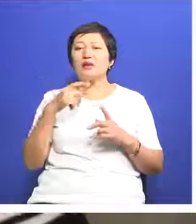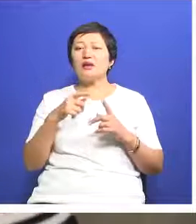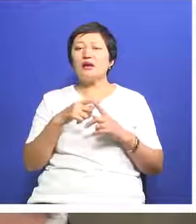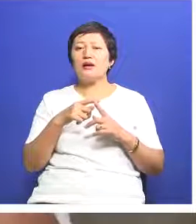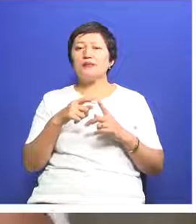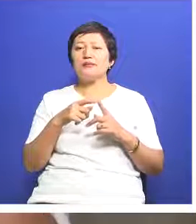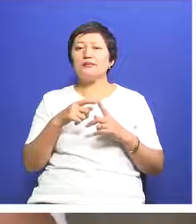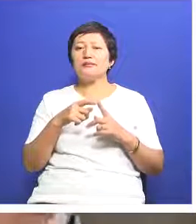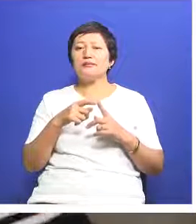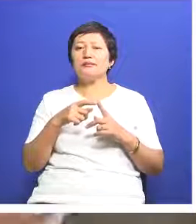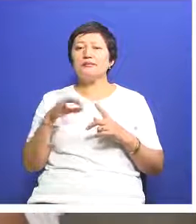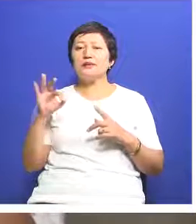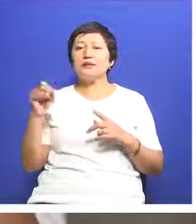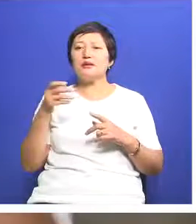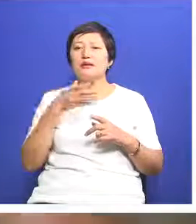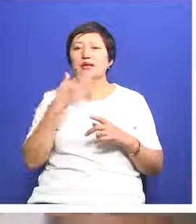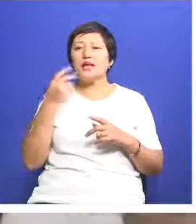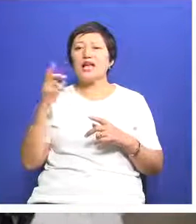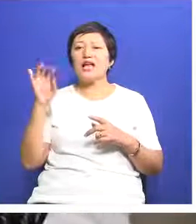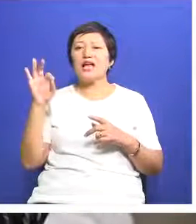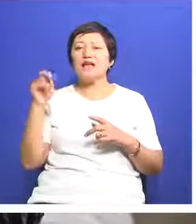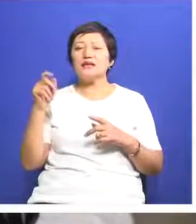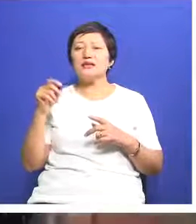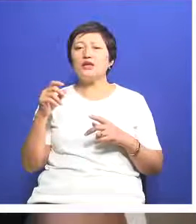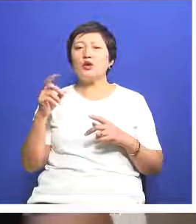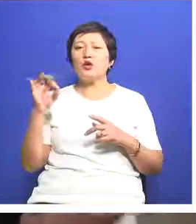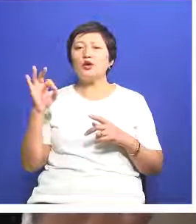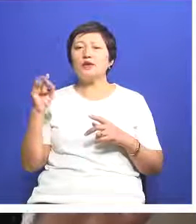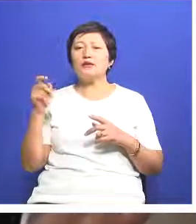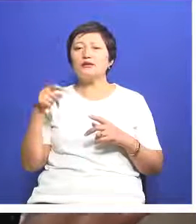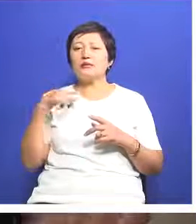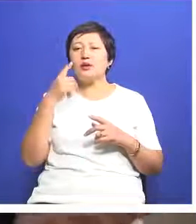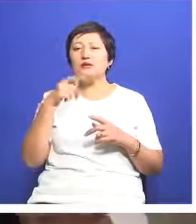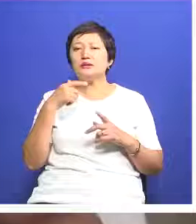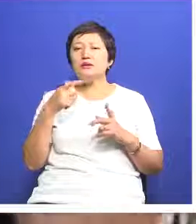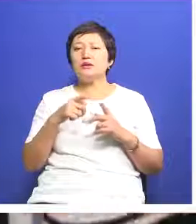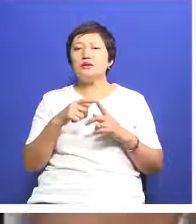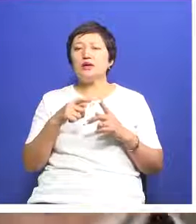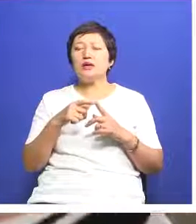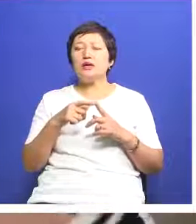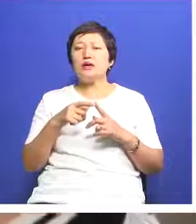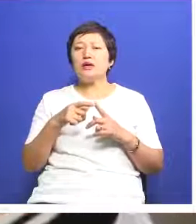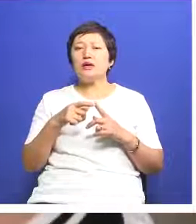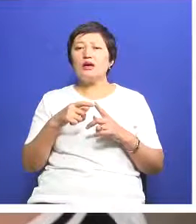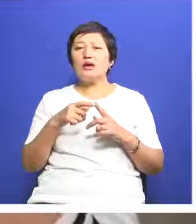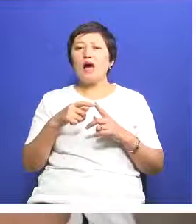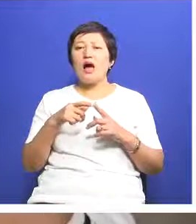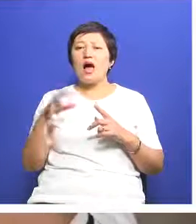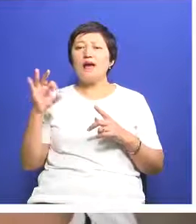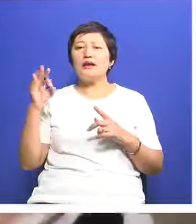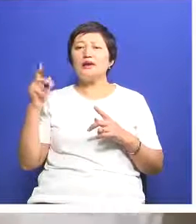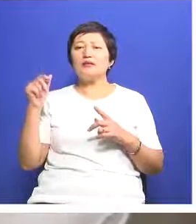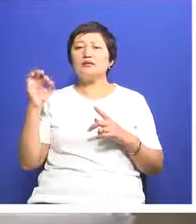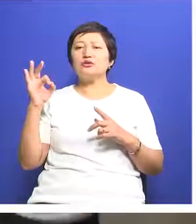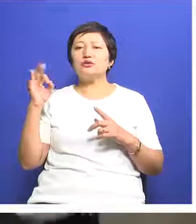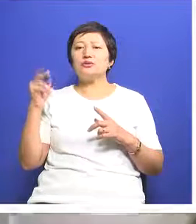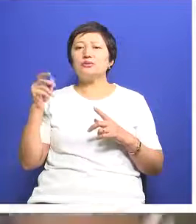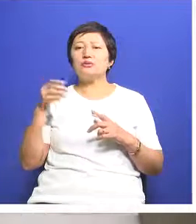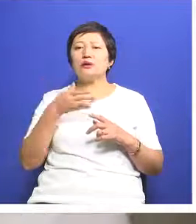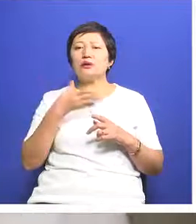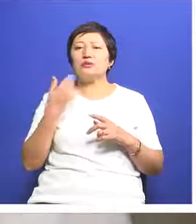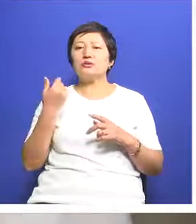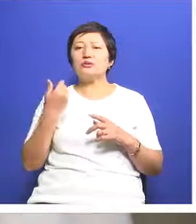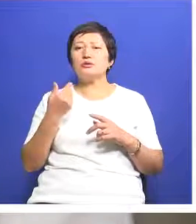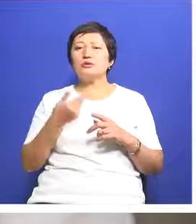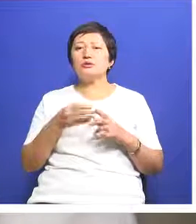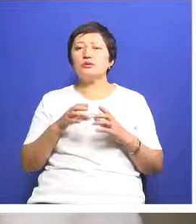Біз ананың төбесіне шыға алмаймыз, қисық. Құлайын деп тұр, бар сылтаулар сол. Сөйтеді айланып жүріп сол столбаны. Жоқ, ау мен